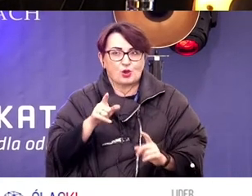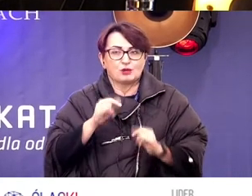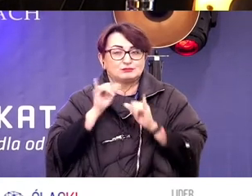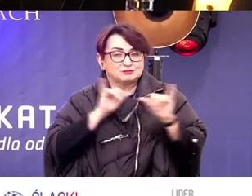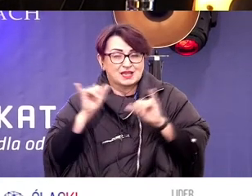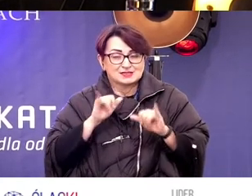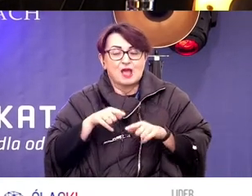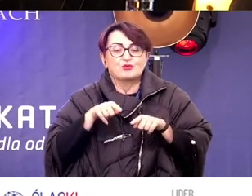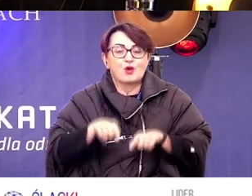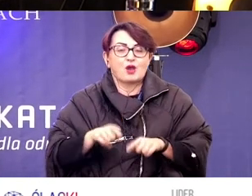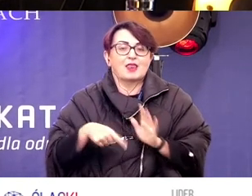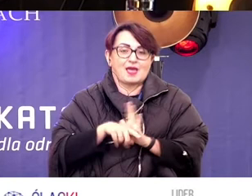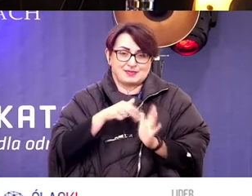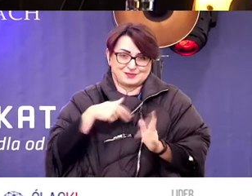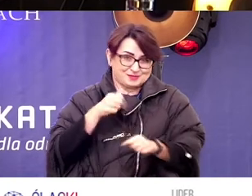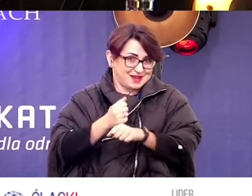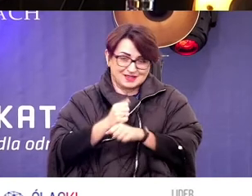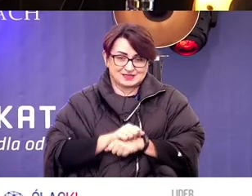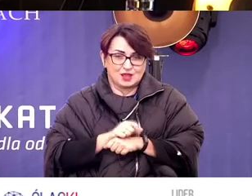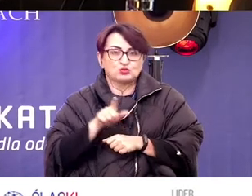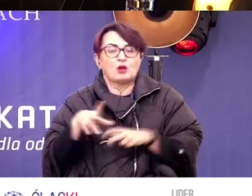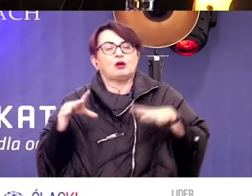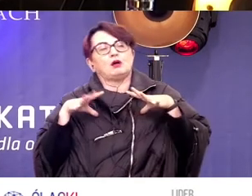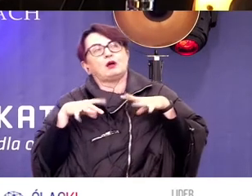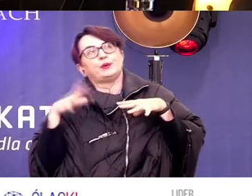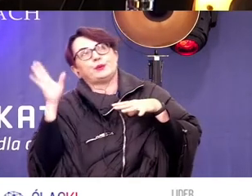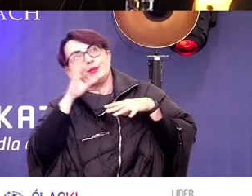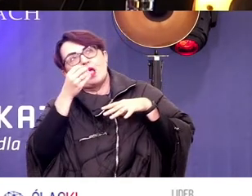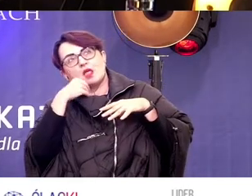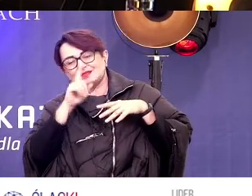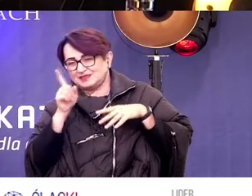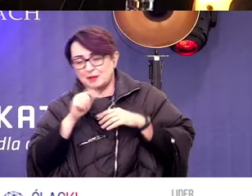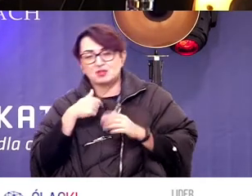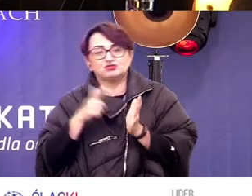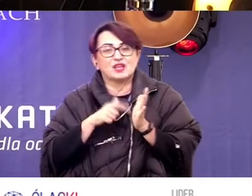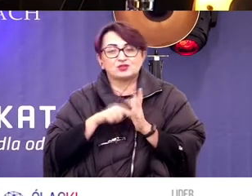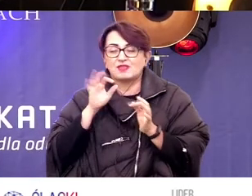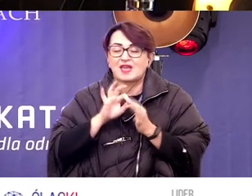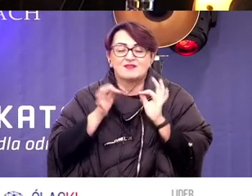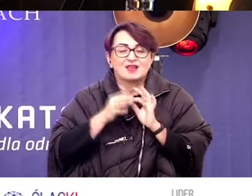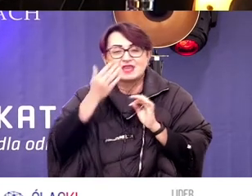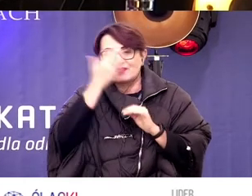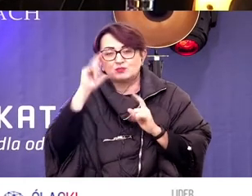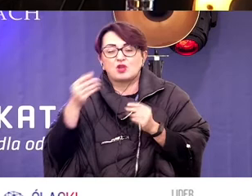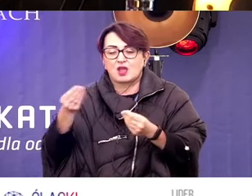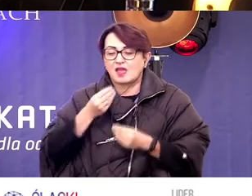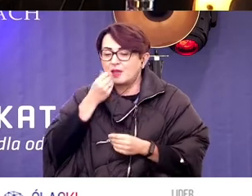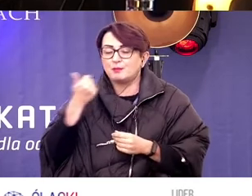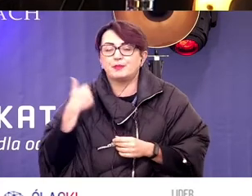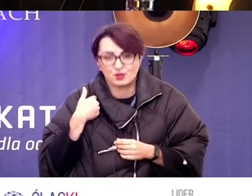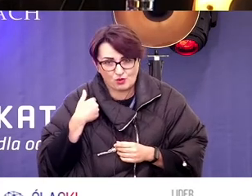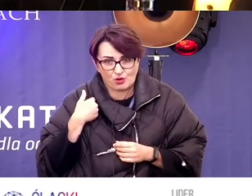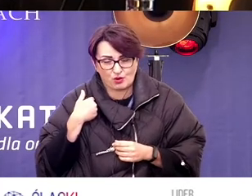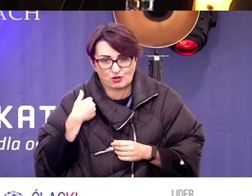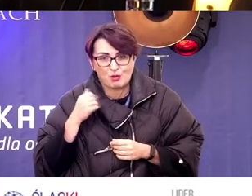jest praca dla nas, to nie jest rzecz relaksująca i my często nie wiemy właściwie, co podano do jedzenia na